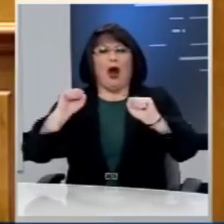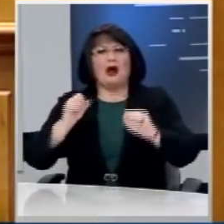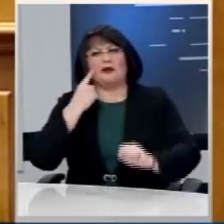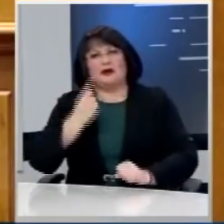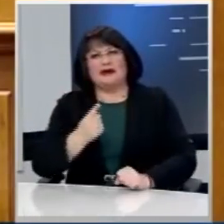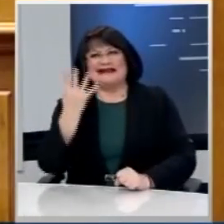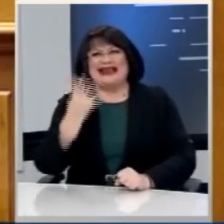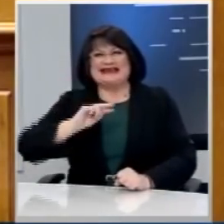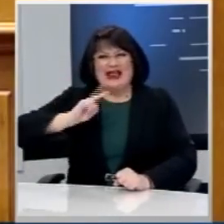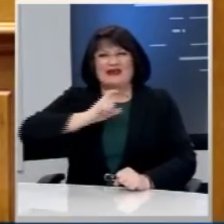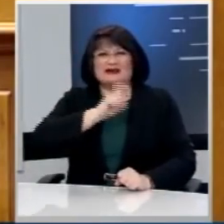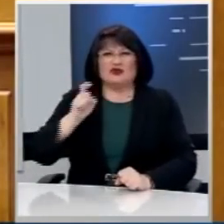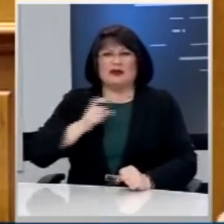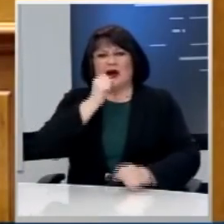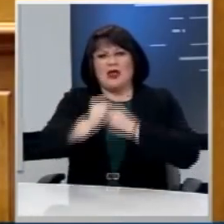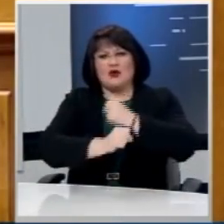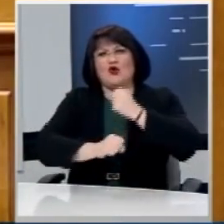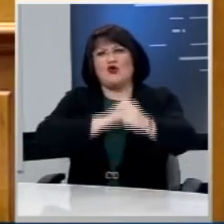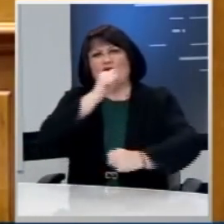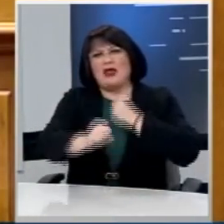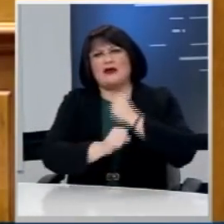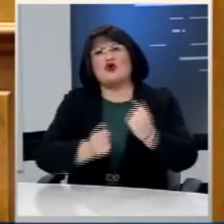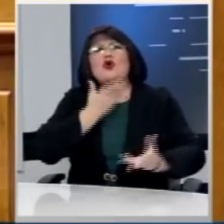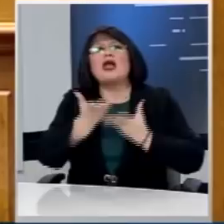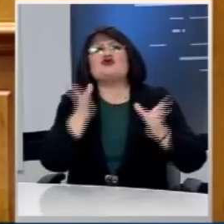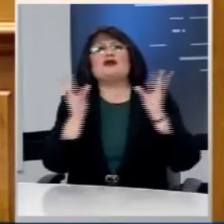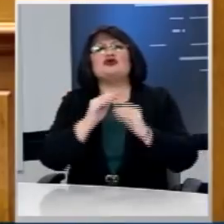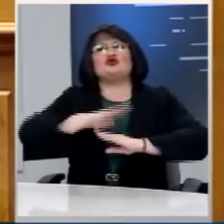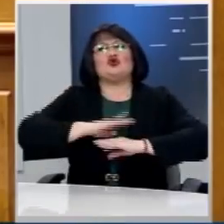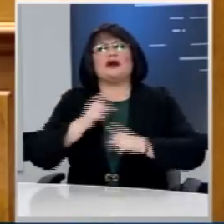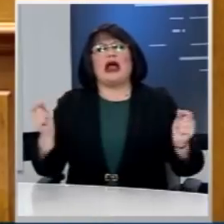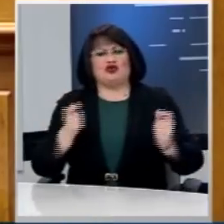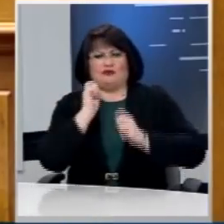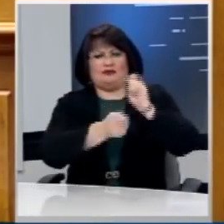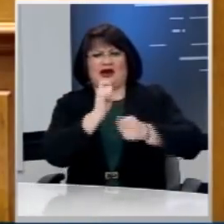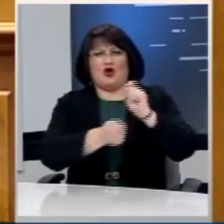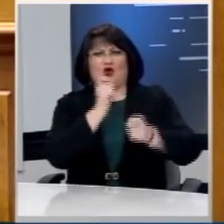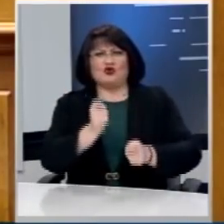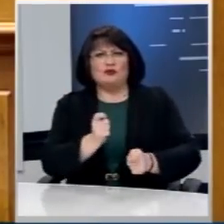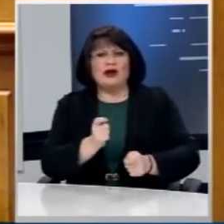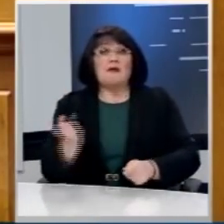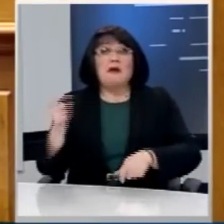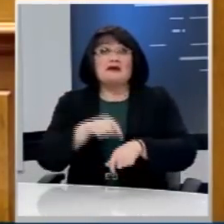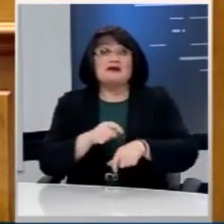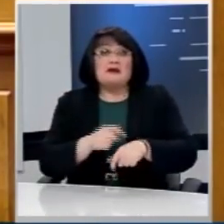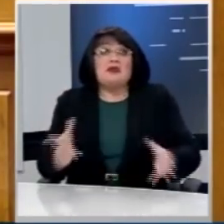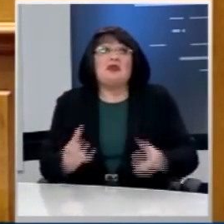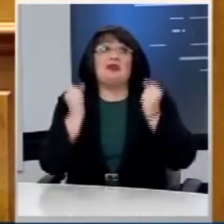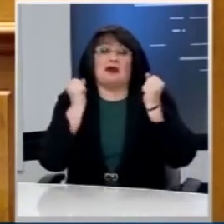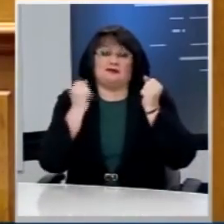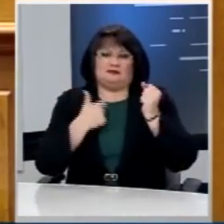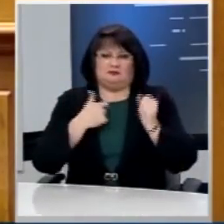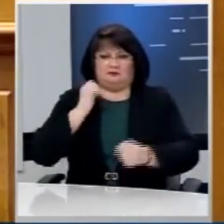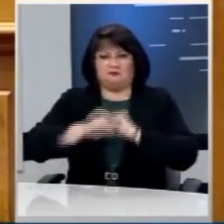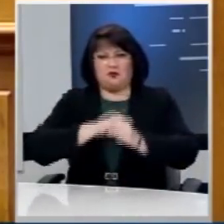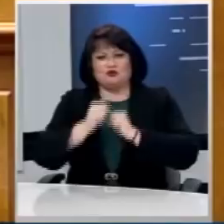τα 4 δις που πληρώνουν κάθε χρόνο για δαπάνες του ΝΑΤΟ οι ελληνικές κυβερνήσεις, απέτρεψαν μέχρι τώρα την